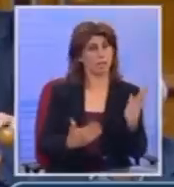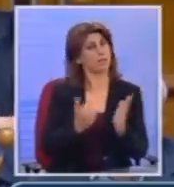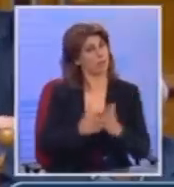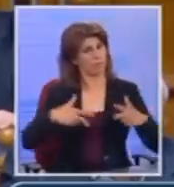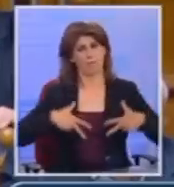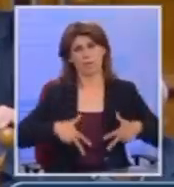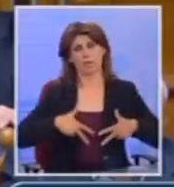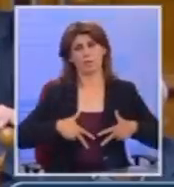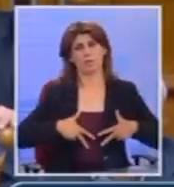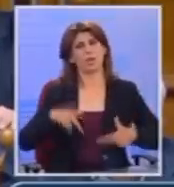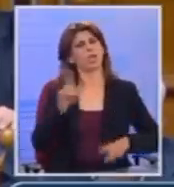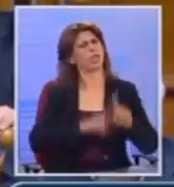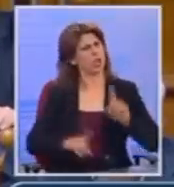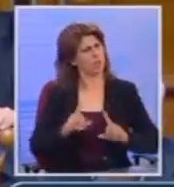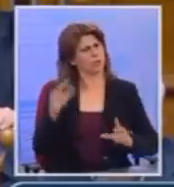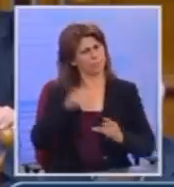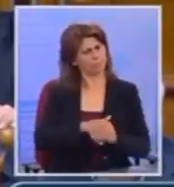και για όσες δυνάμεις τη συναποτελούν.